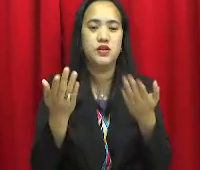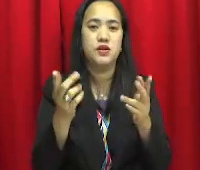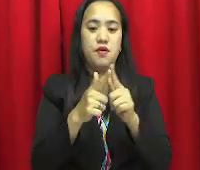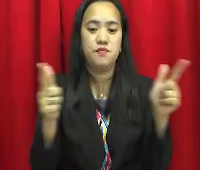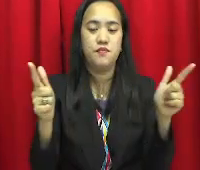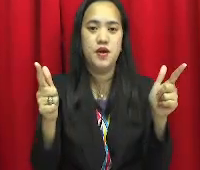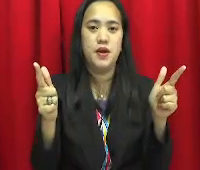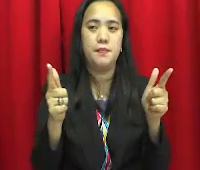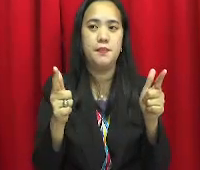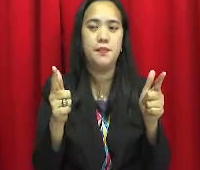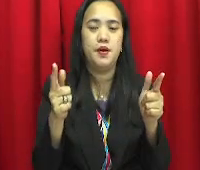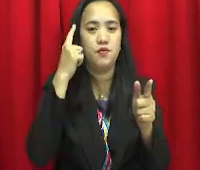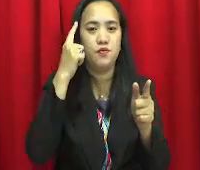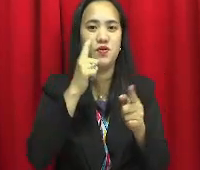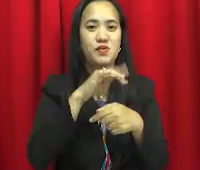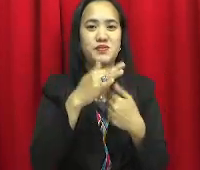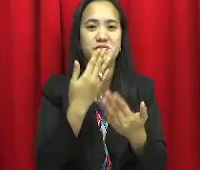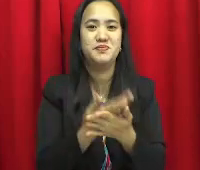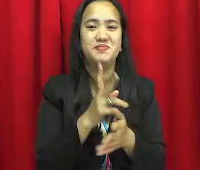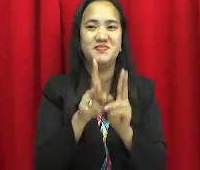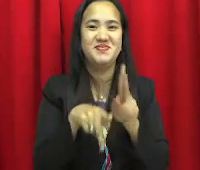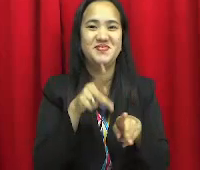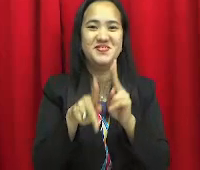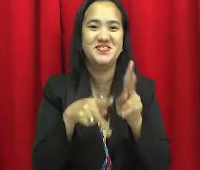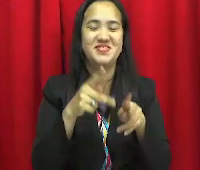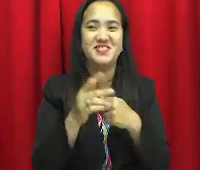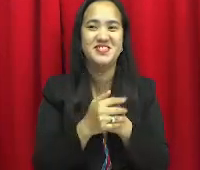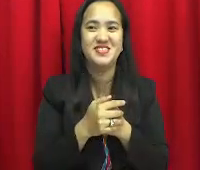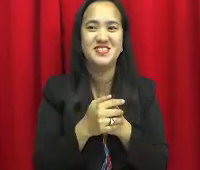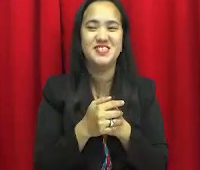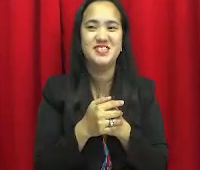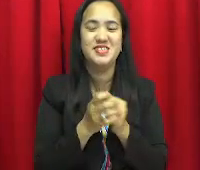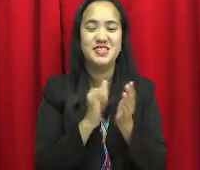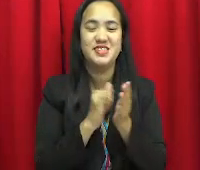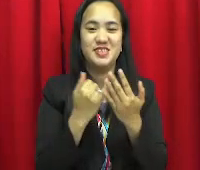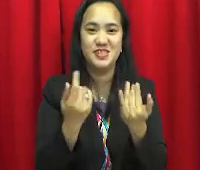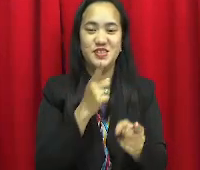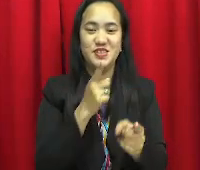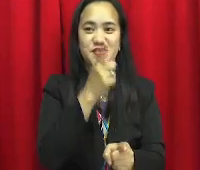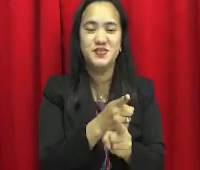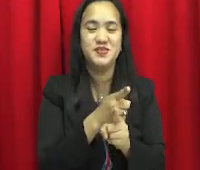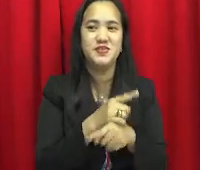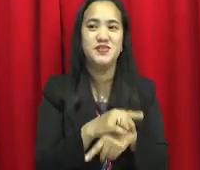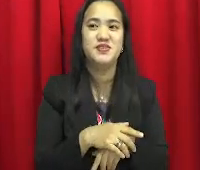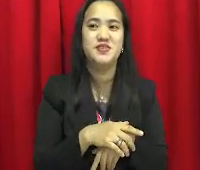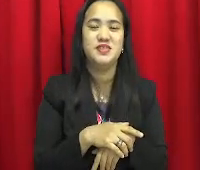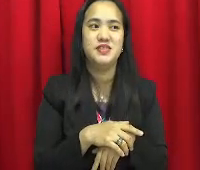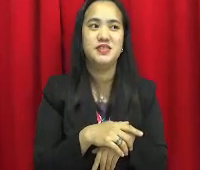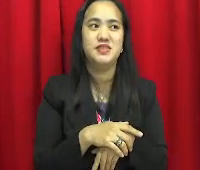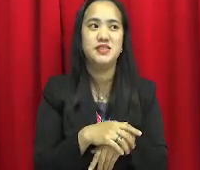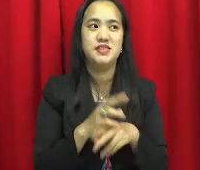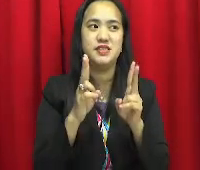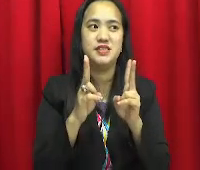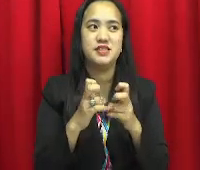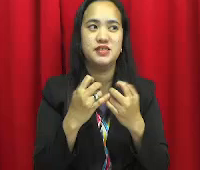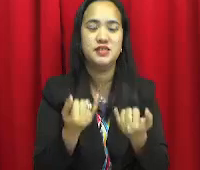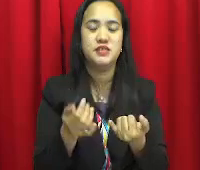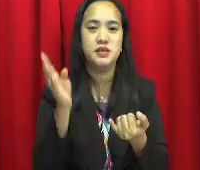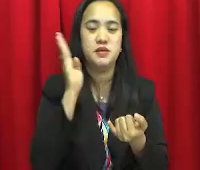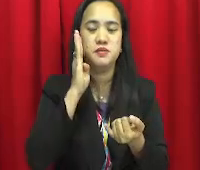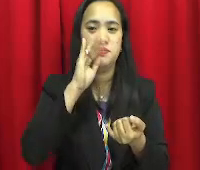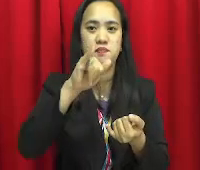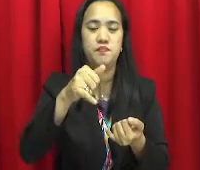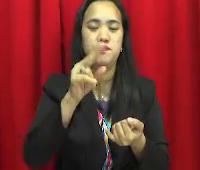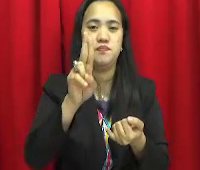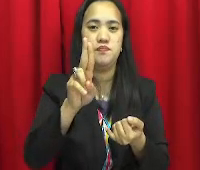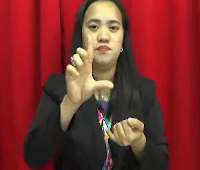of the Philippines, for taking care of your people. totoo, diba? Kasi they provided well. Lalo na kasi si Julia, nasa operation